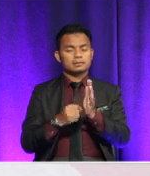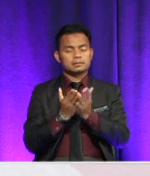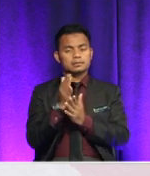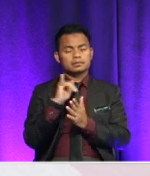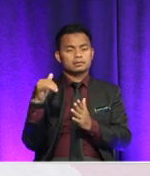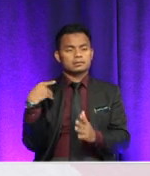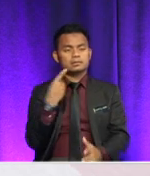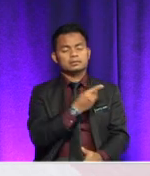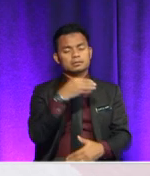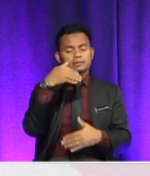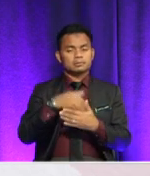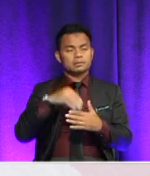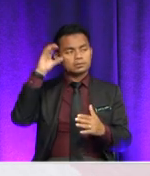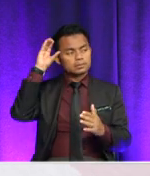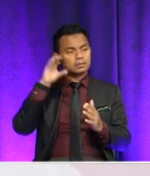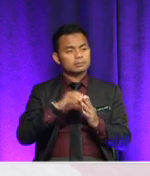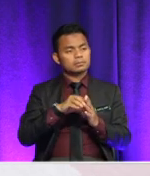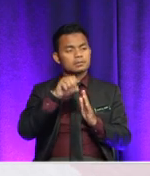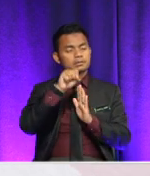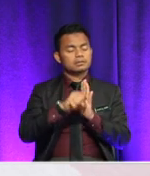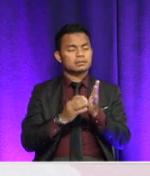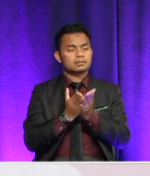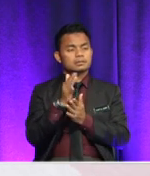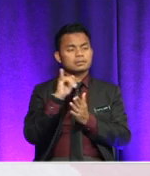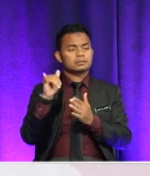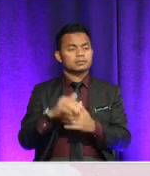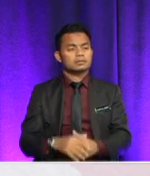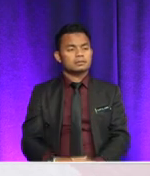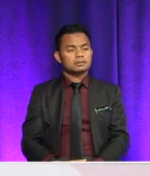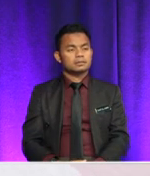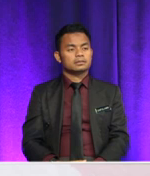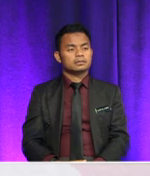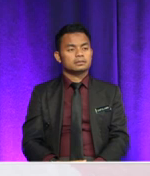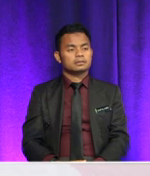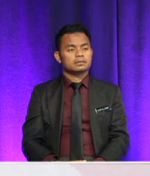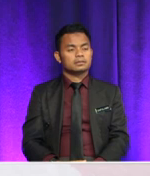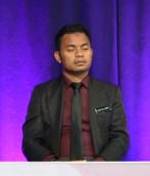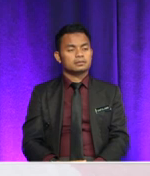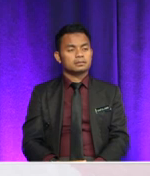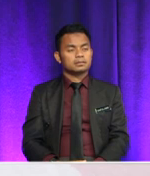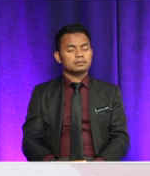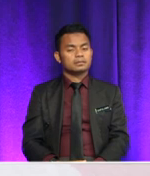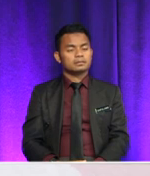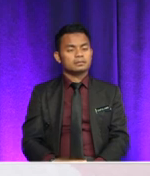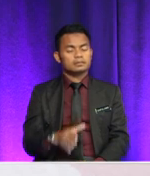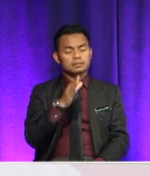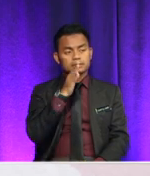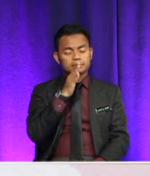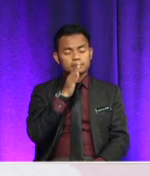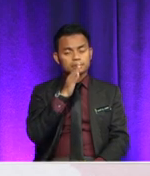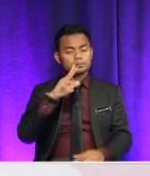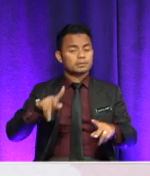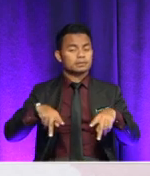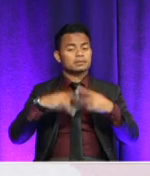gambar yang seterusnya Ibu pergi pasar bersama adik membeli apa